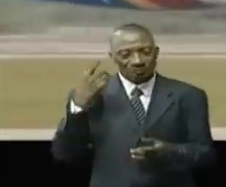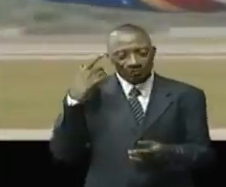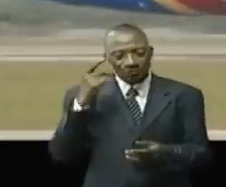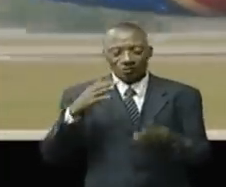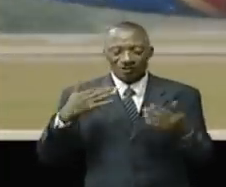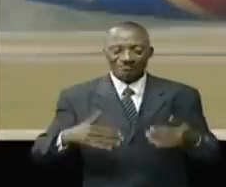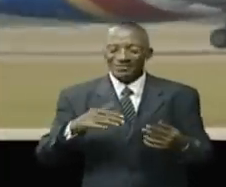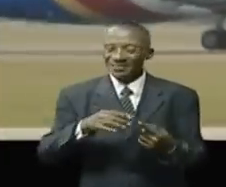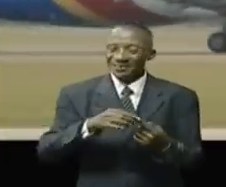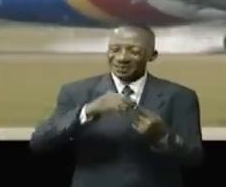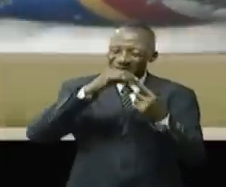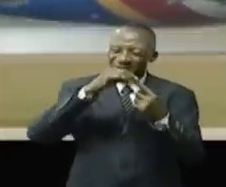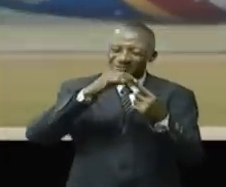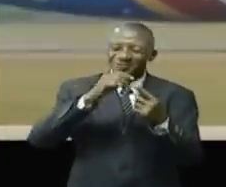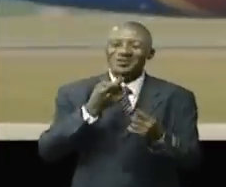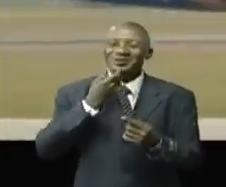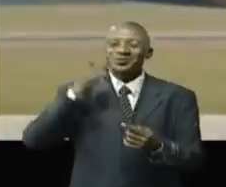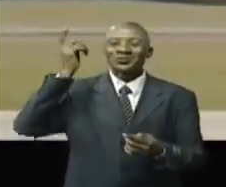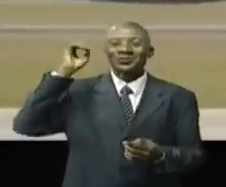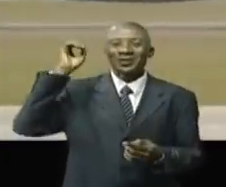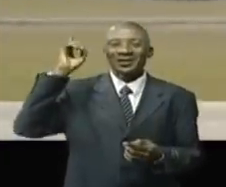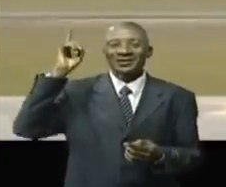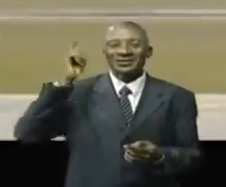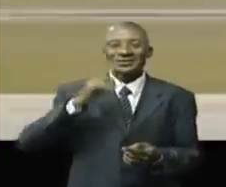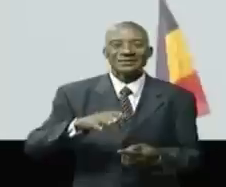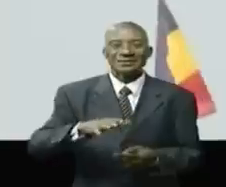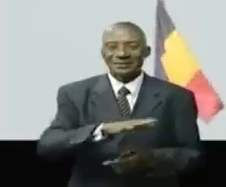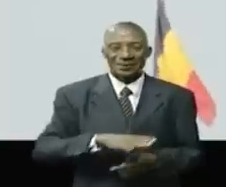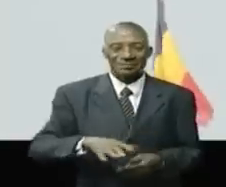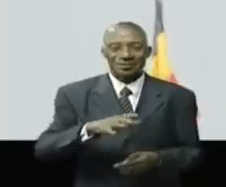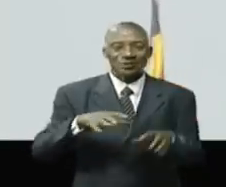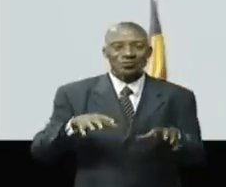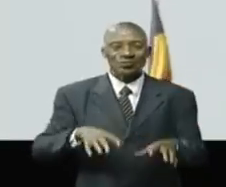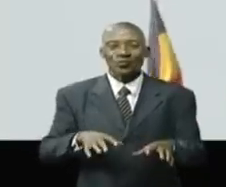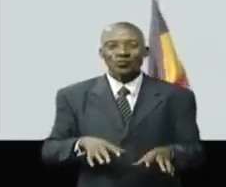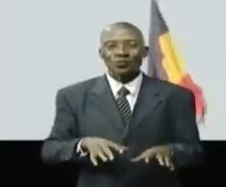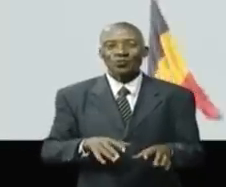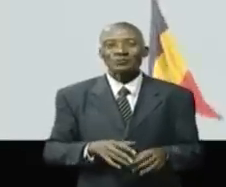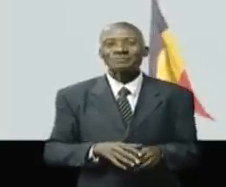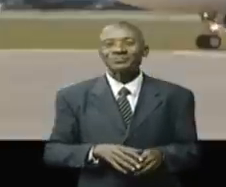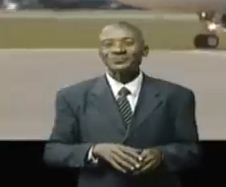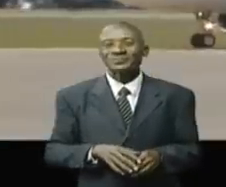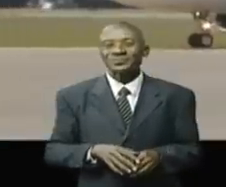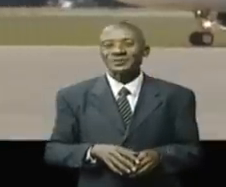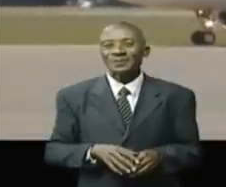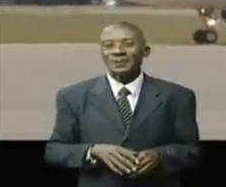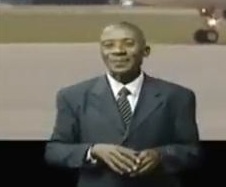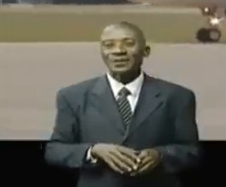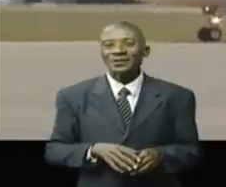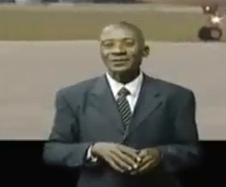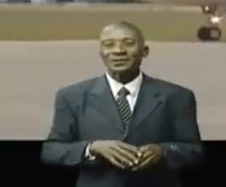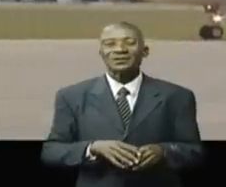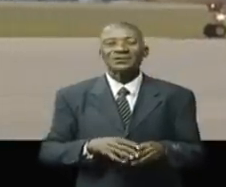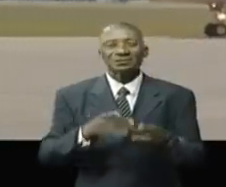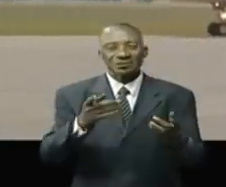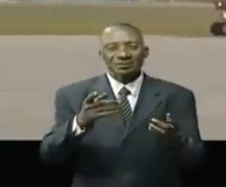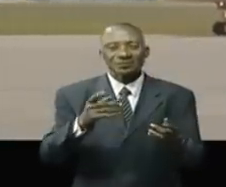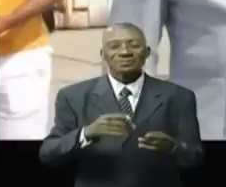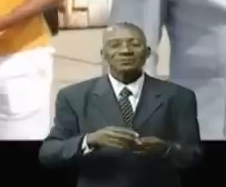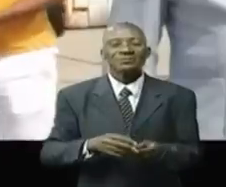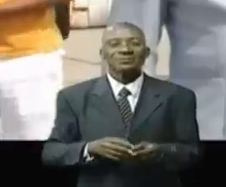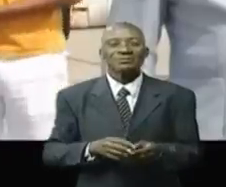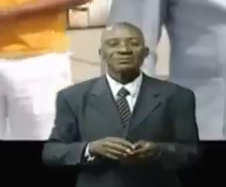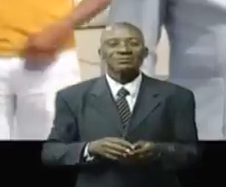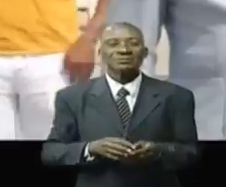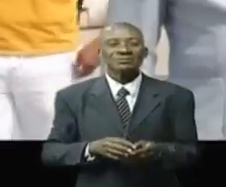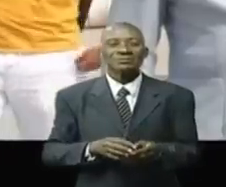et historique, la République n'a pas fait dans la dentelle. La 320 dénommée Patrice Emery Lumumba a